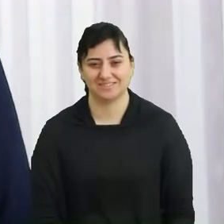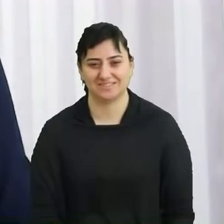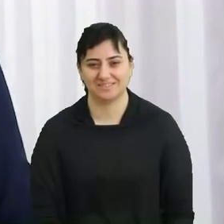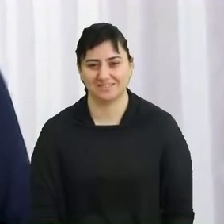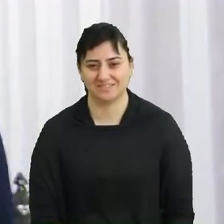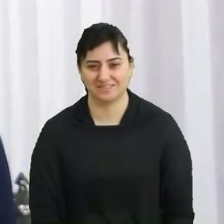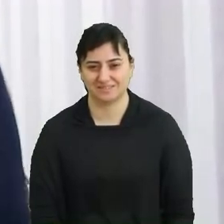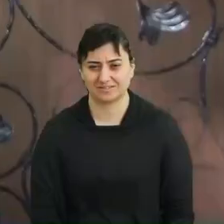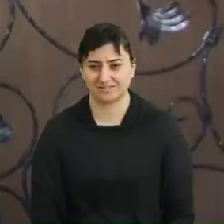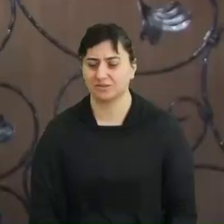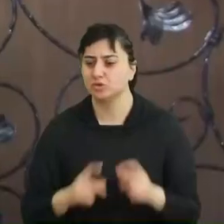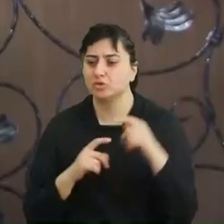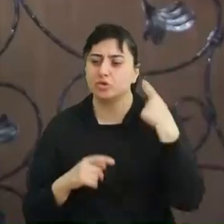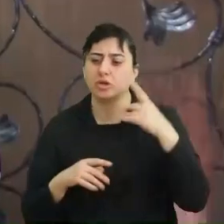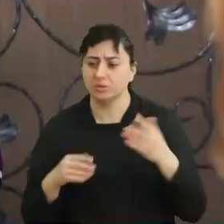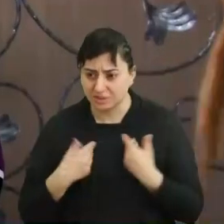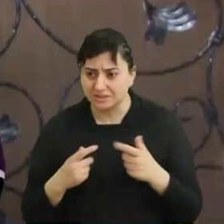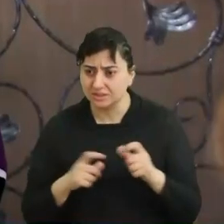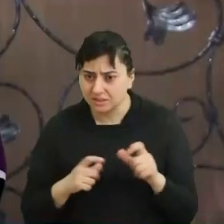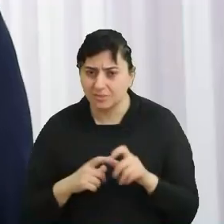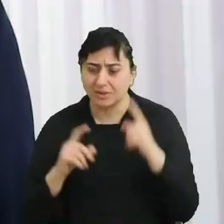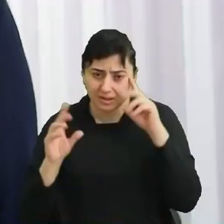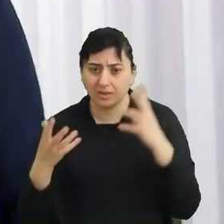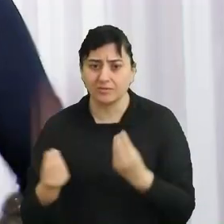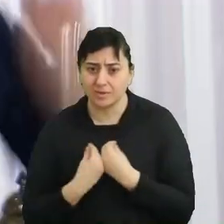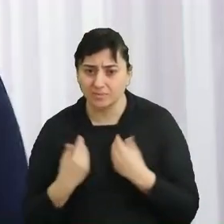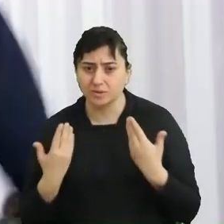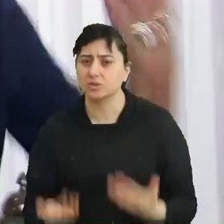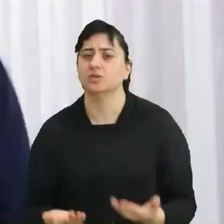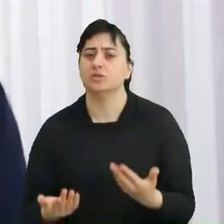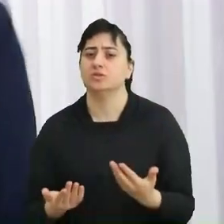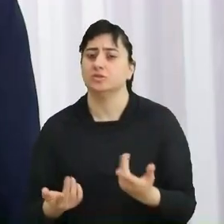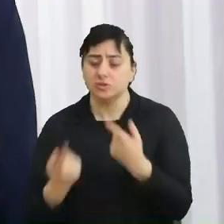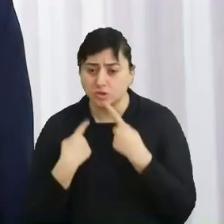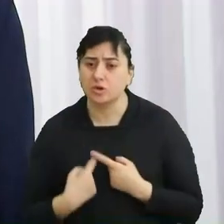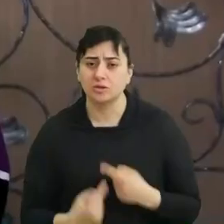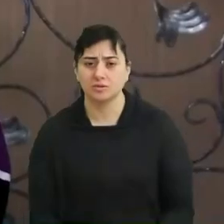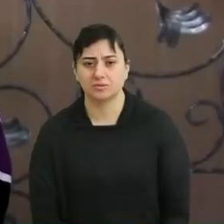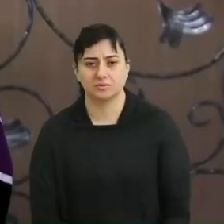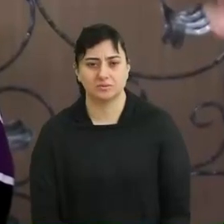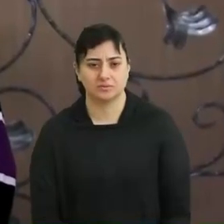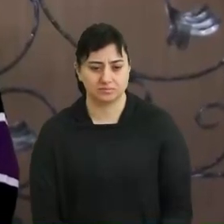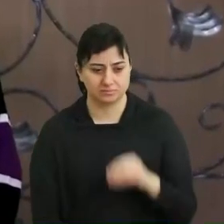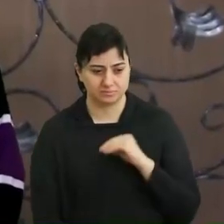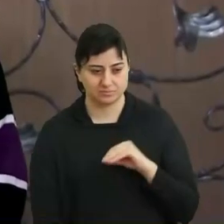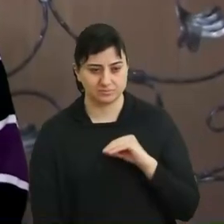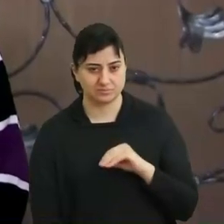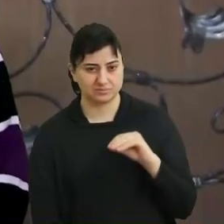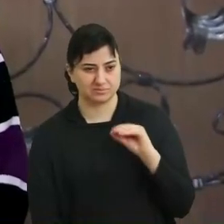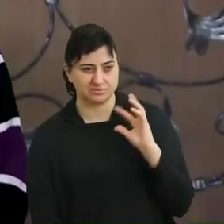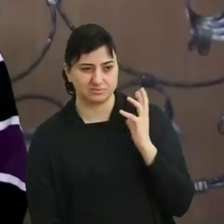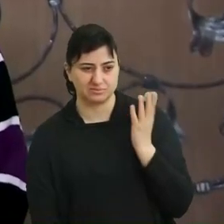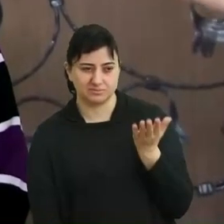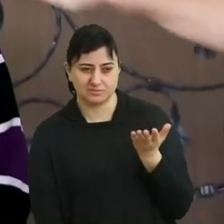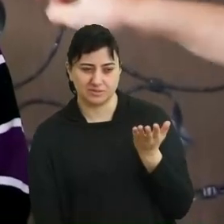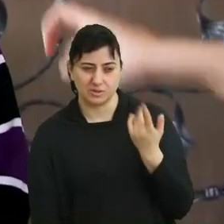Ya rüyam falan değilim ben Şükrü. Sarpım Şükrü. Derinme beni Şükrü. Konuş, çıldırma beni Şükrü. Allah Allah.